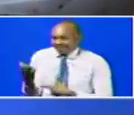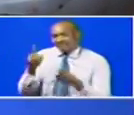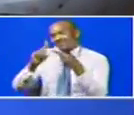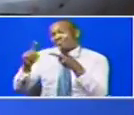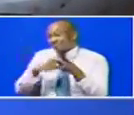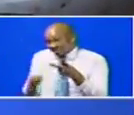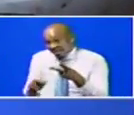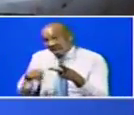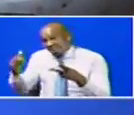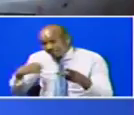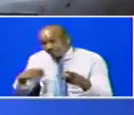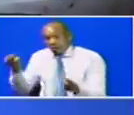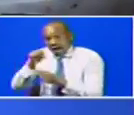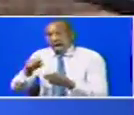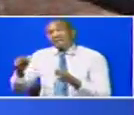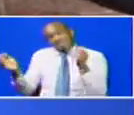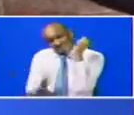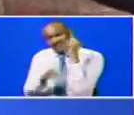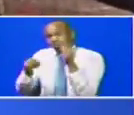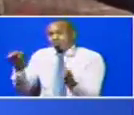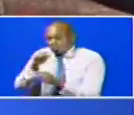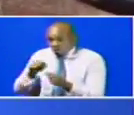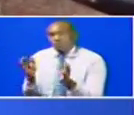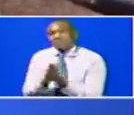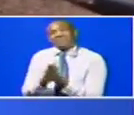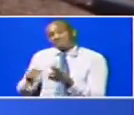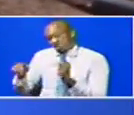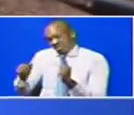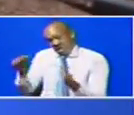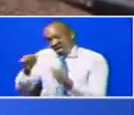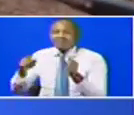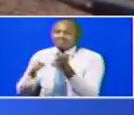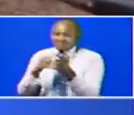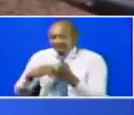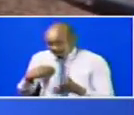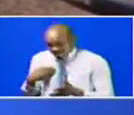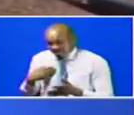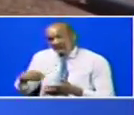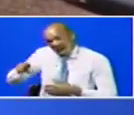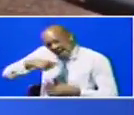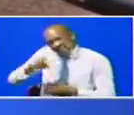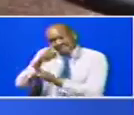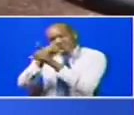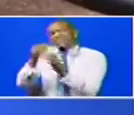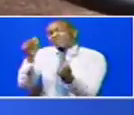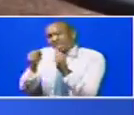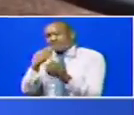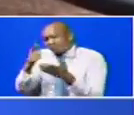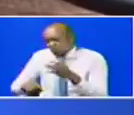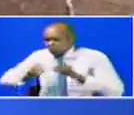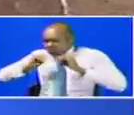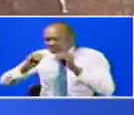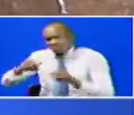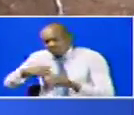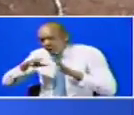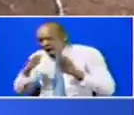kama kuchukua gari ambayo ni mbovu na kuendesha ile tunaita defective vehicles. Kwa hivyo cha ziada ambacho tunatoa ni mafunzo kama hayo ya